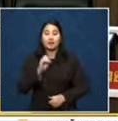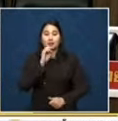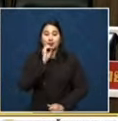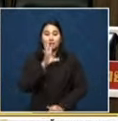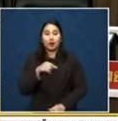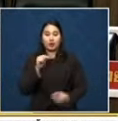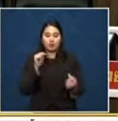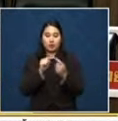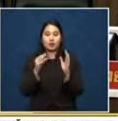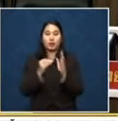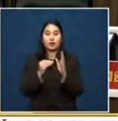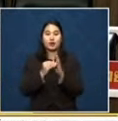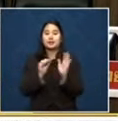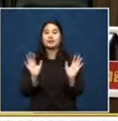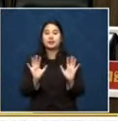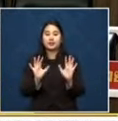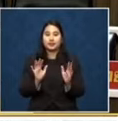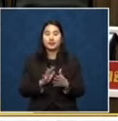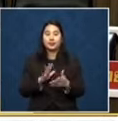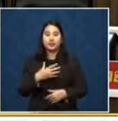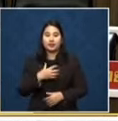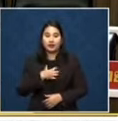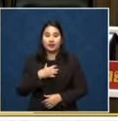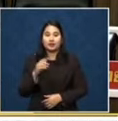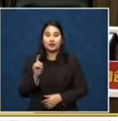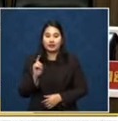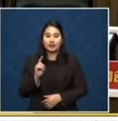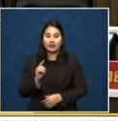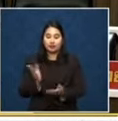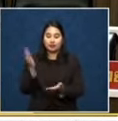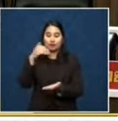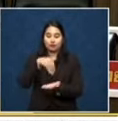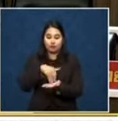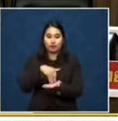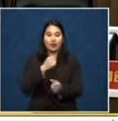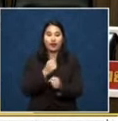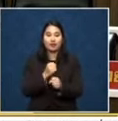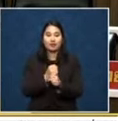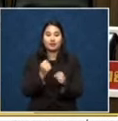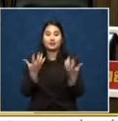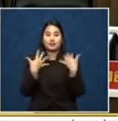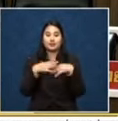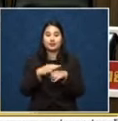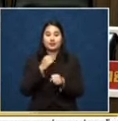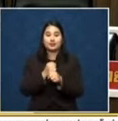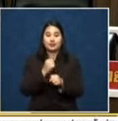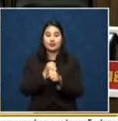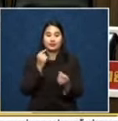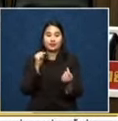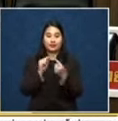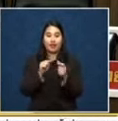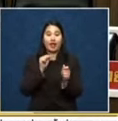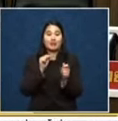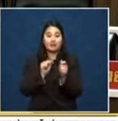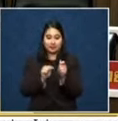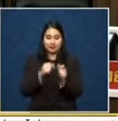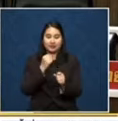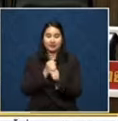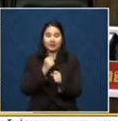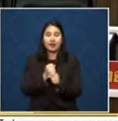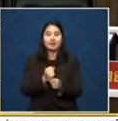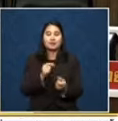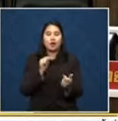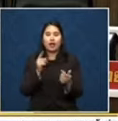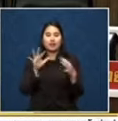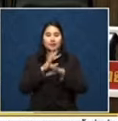ในกรุงเทพมหานครและอยากจะให้มีศูนย์นะครับประสานงานในระดับอำเภอเพื่อที่ให้นายอำเภอ